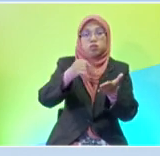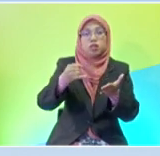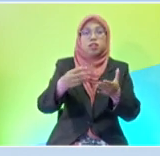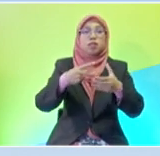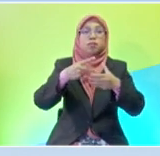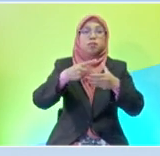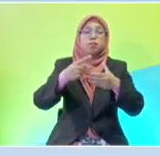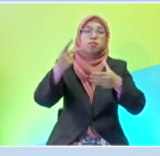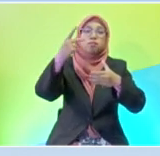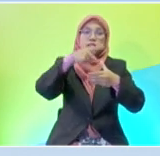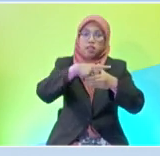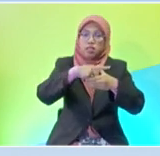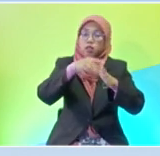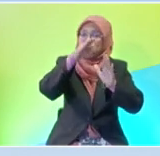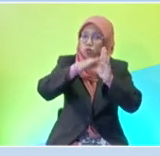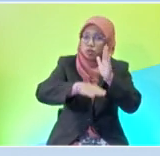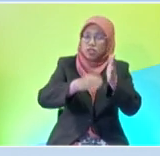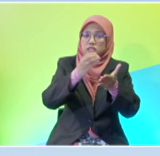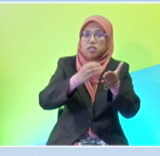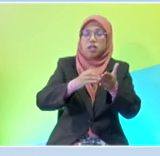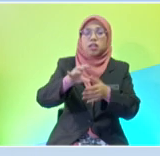terkurang cetak 600